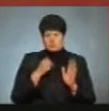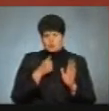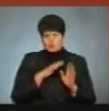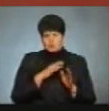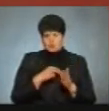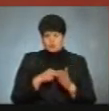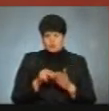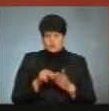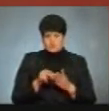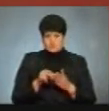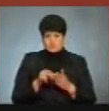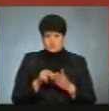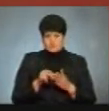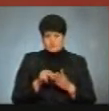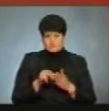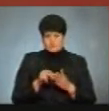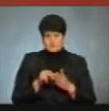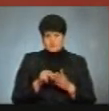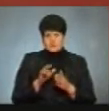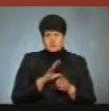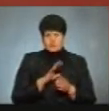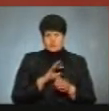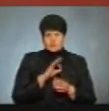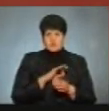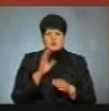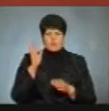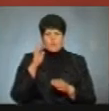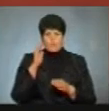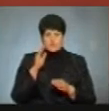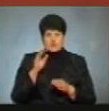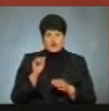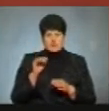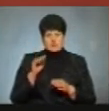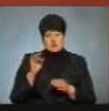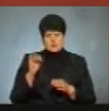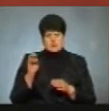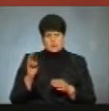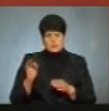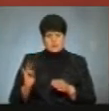2017 році було закуплено пуші використані водні атракціони.